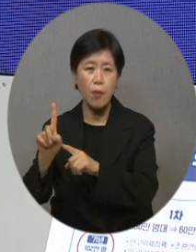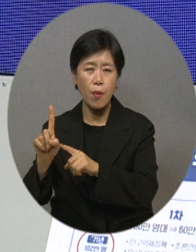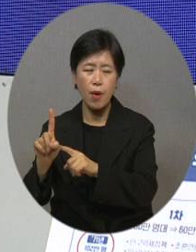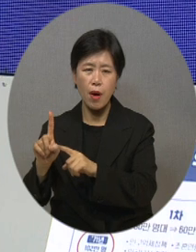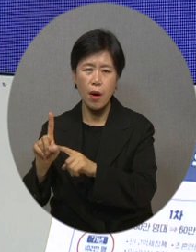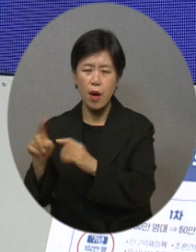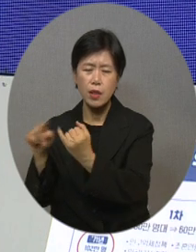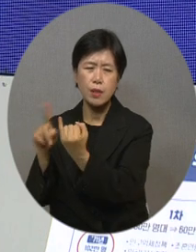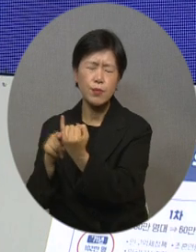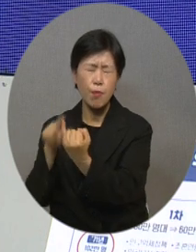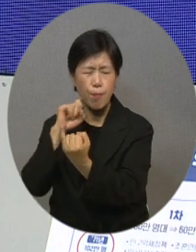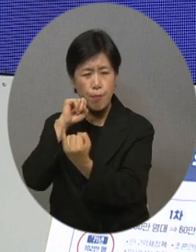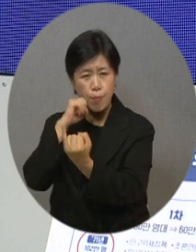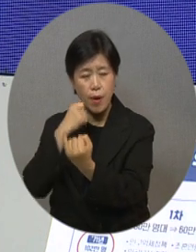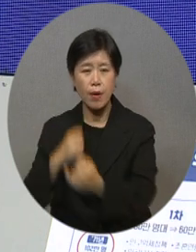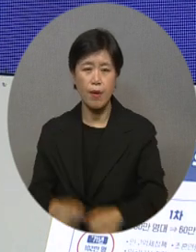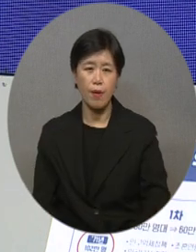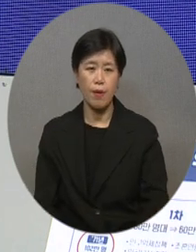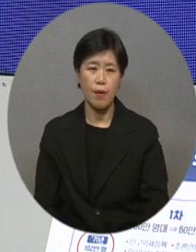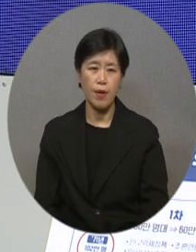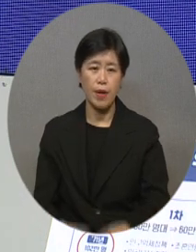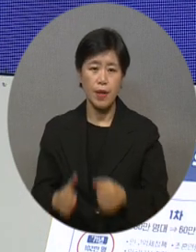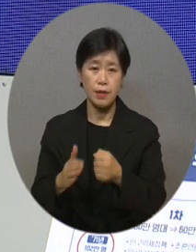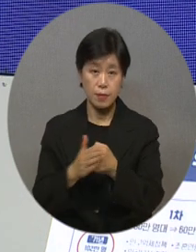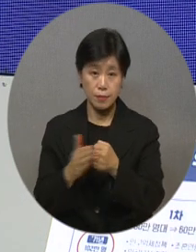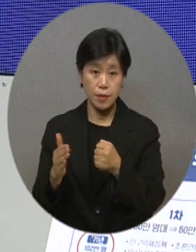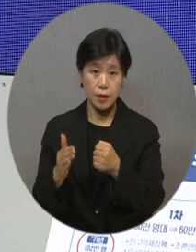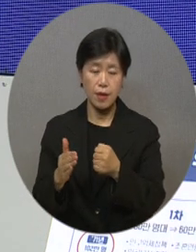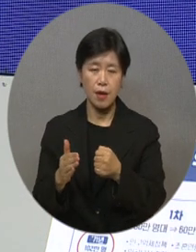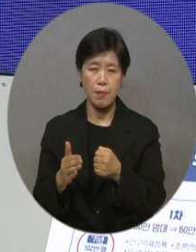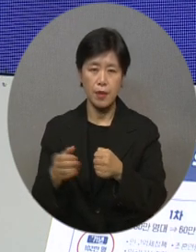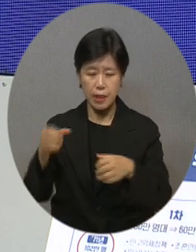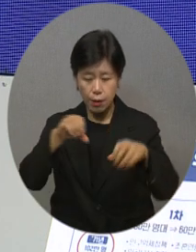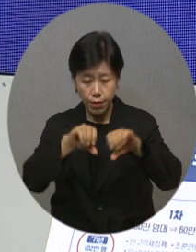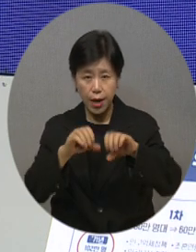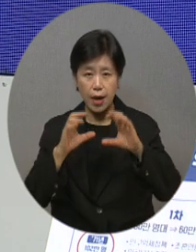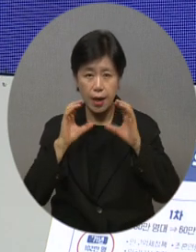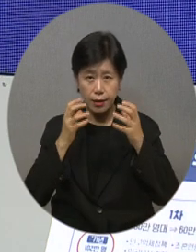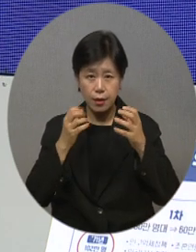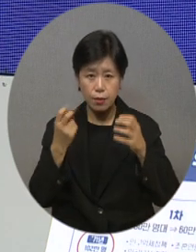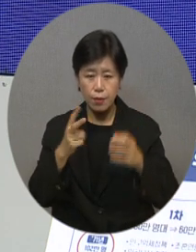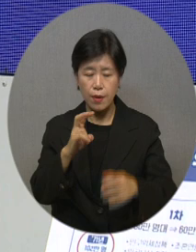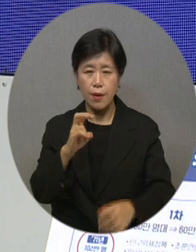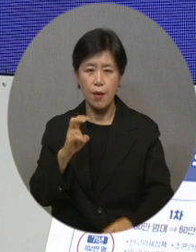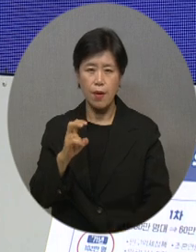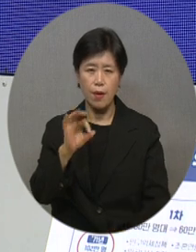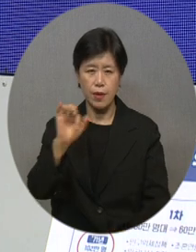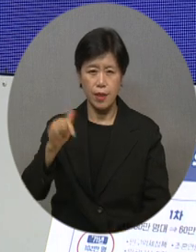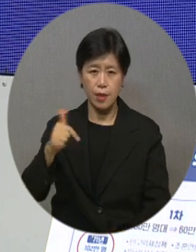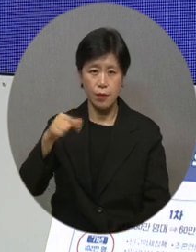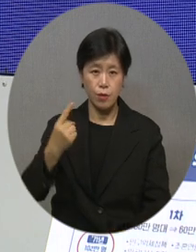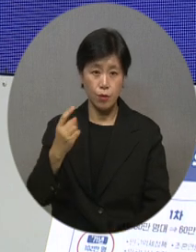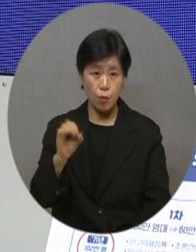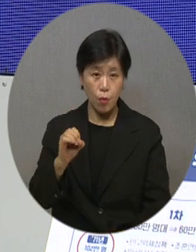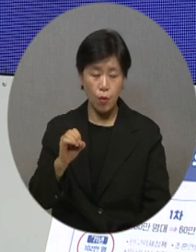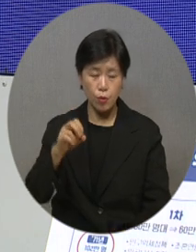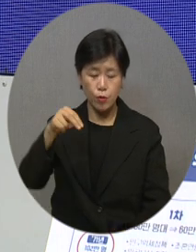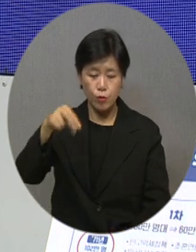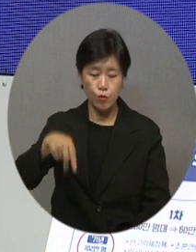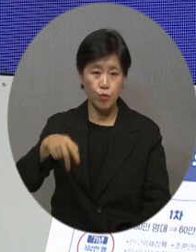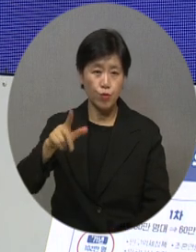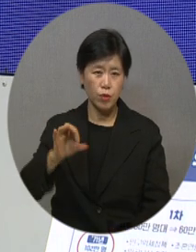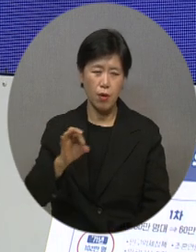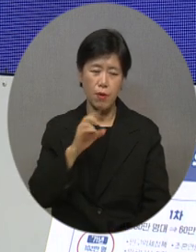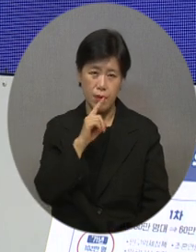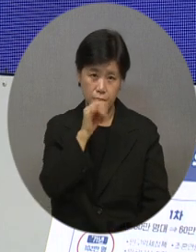아이 내지는 또 인공수정입니다. 그런데 그 원인을 가만히 보게 되면 사실은 그 우리가 직장에 입직하는 그